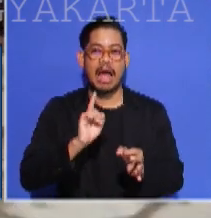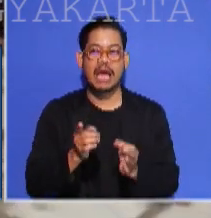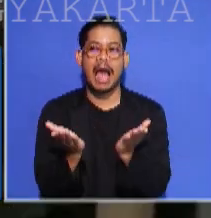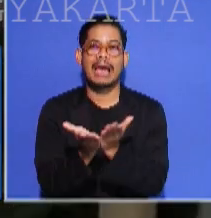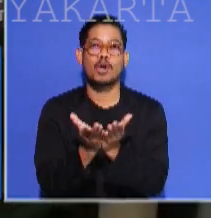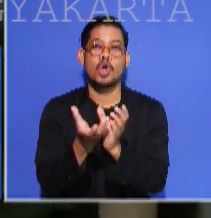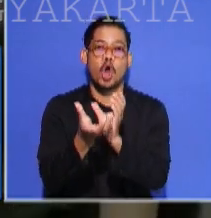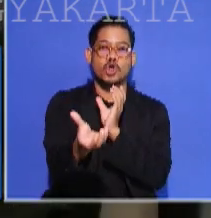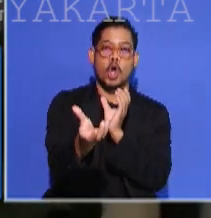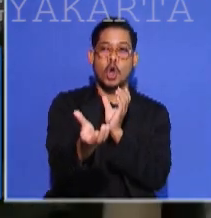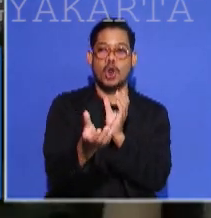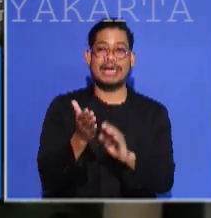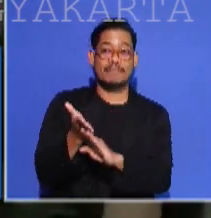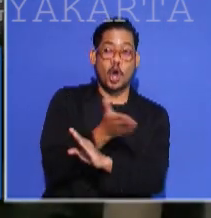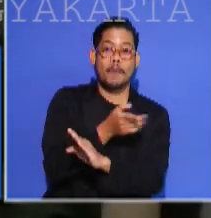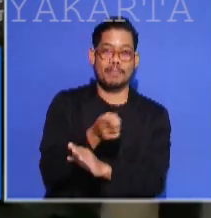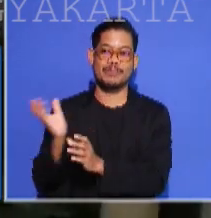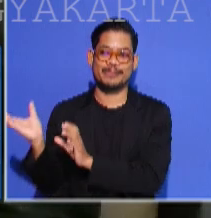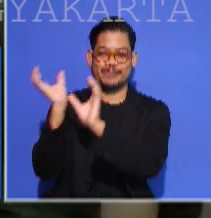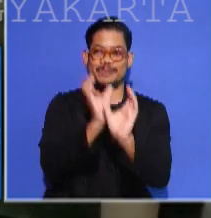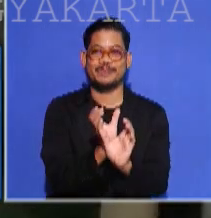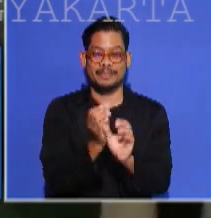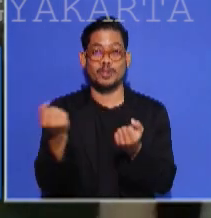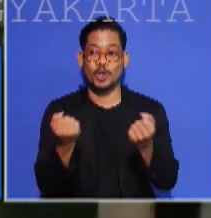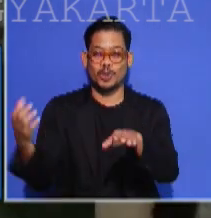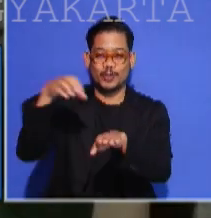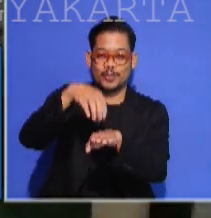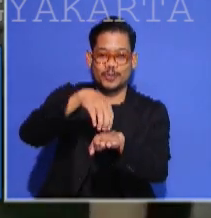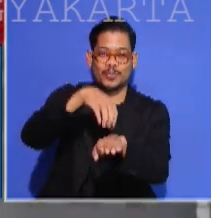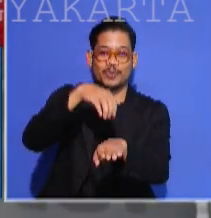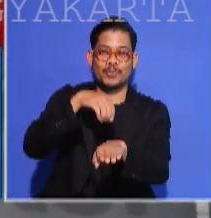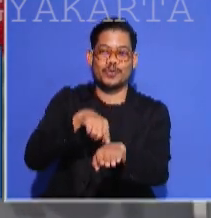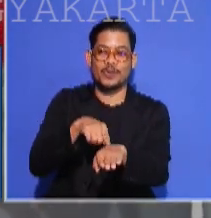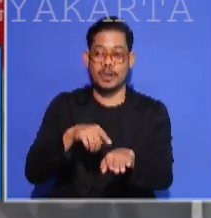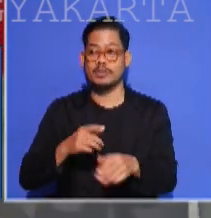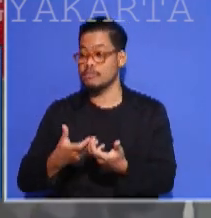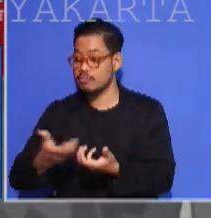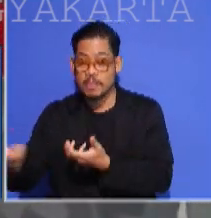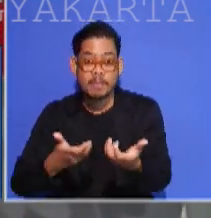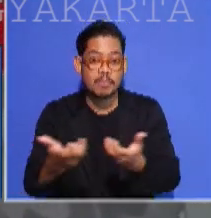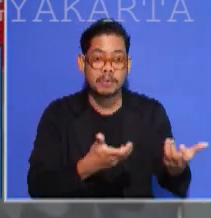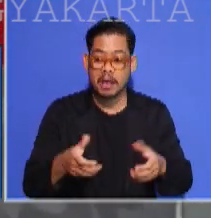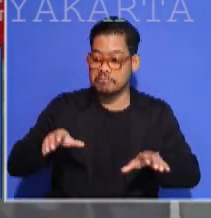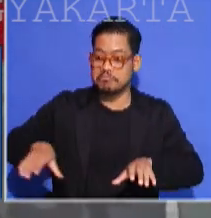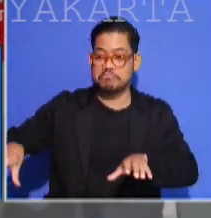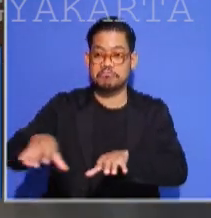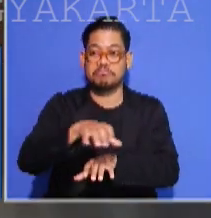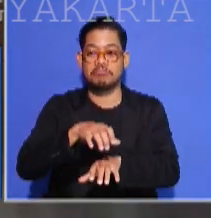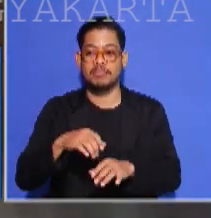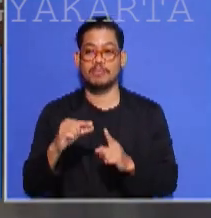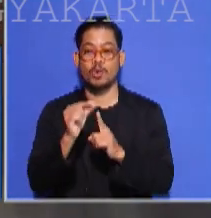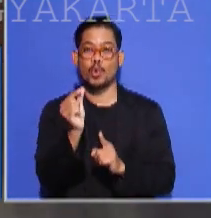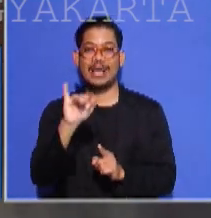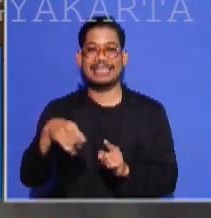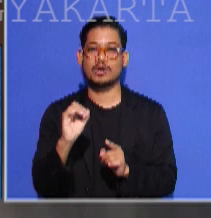yang sebelumnya diangkut truk tersebut berceran puo pemilik rumah mengatakan saat kejadian ia